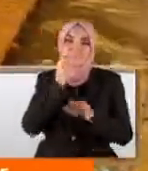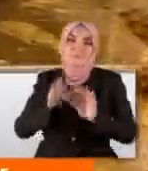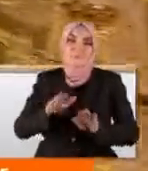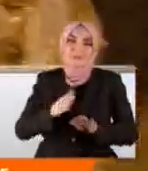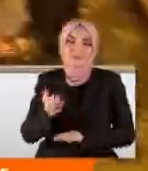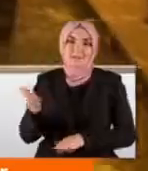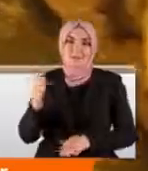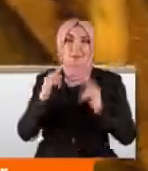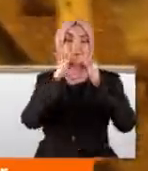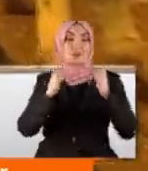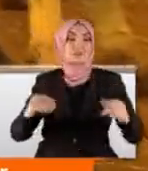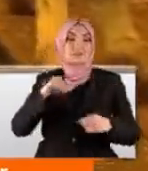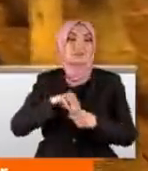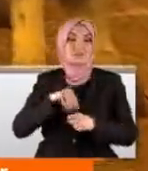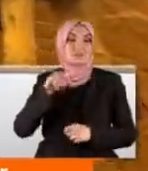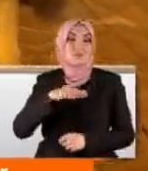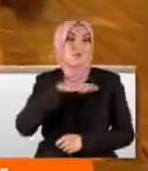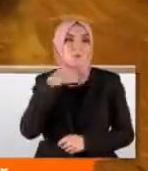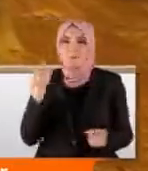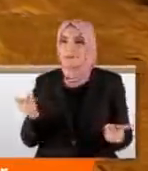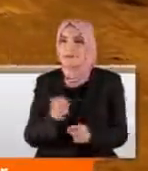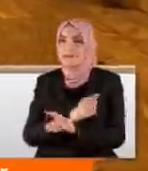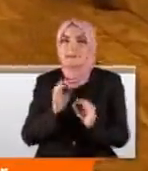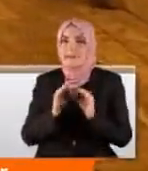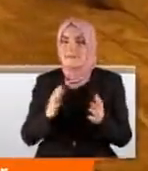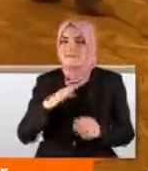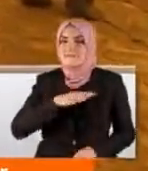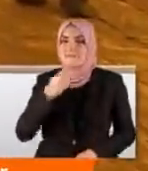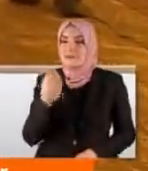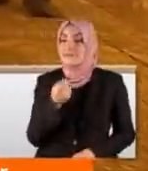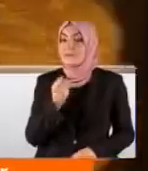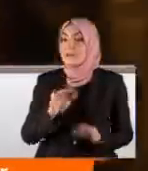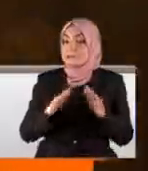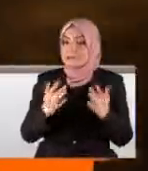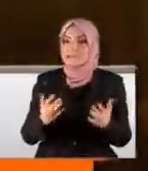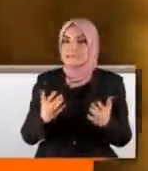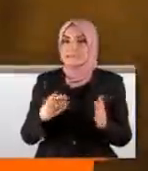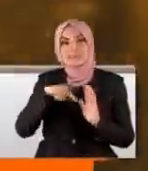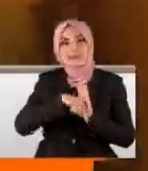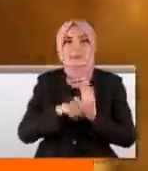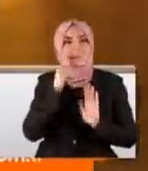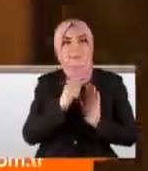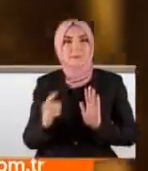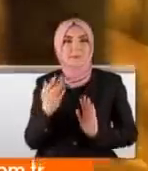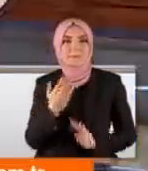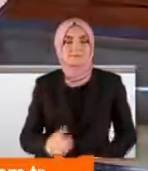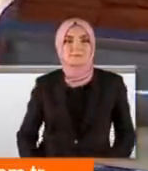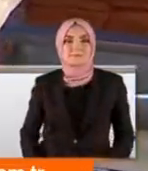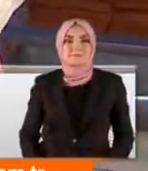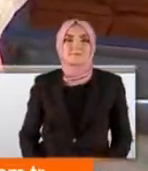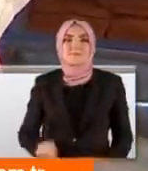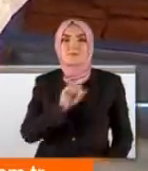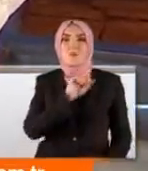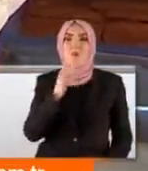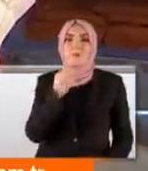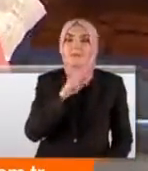çadırlarda hangi kurbanlıklar var ve fiyatları ne? İşte kurban pazarından detaylar. 10 bin